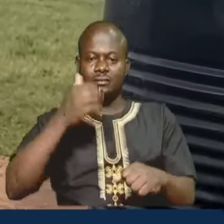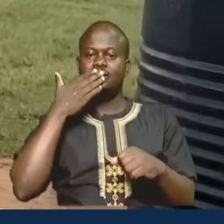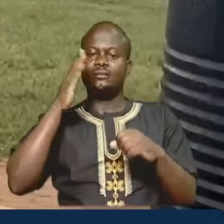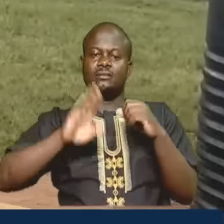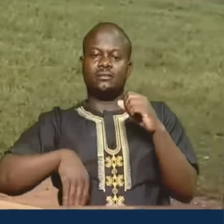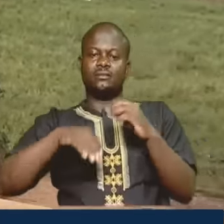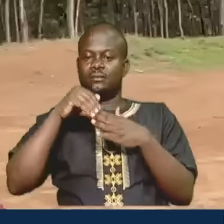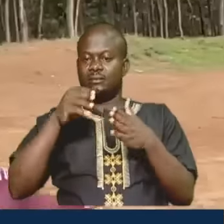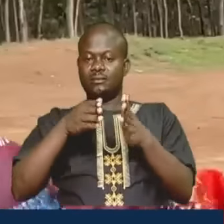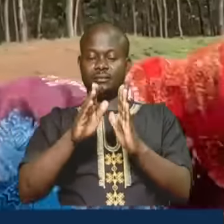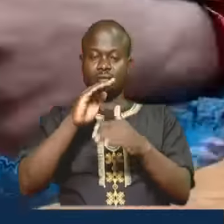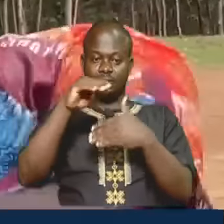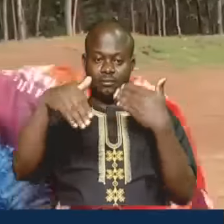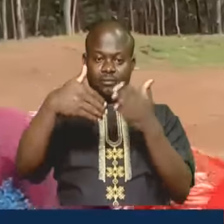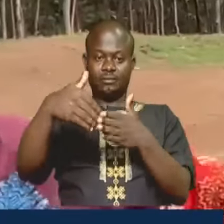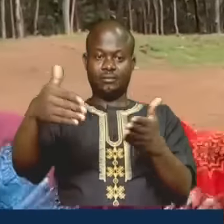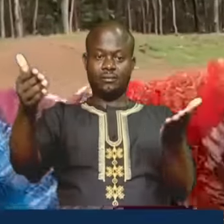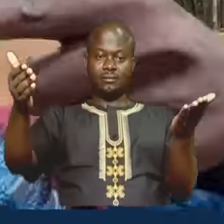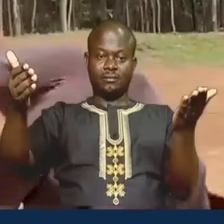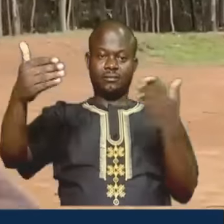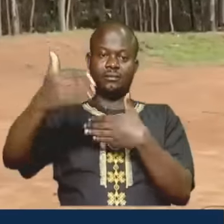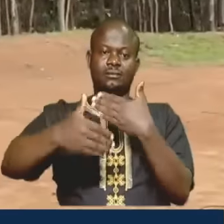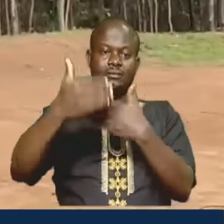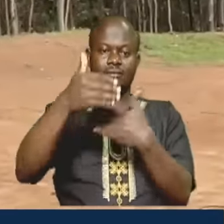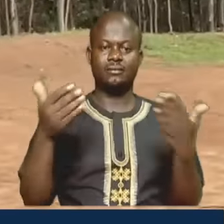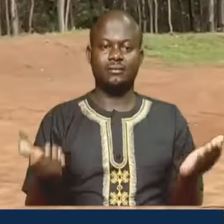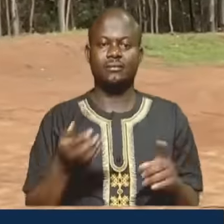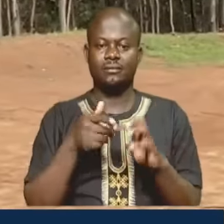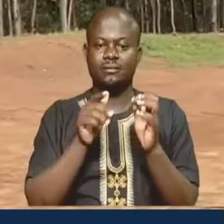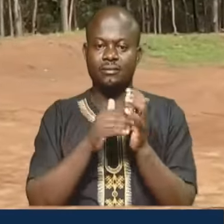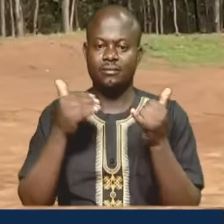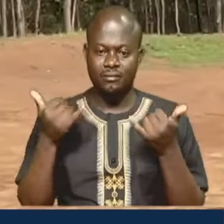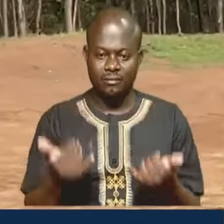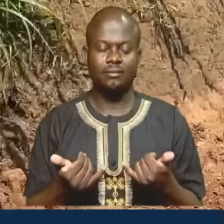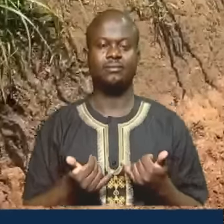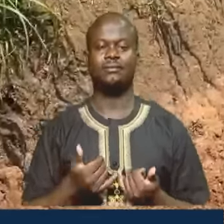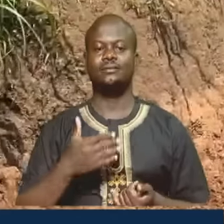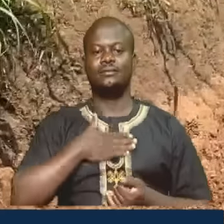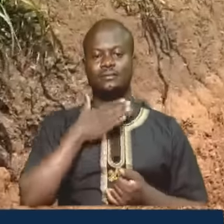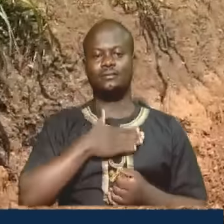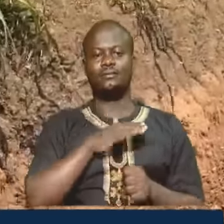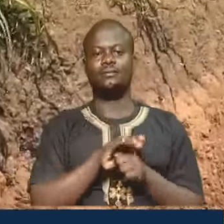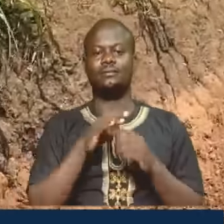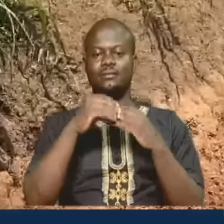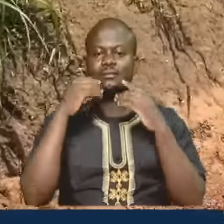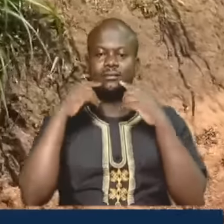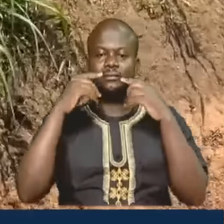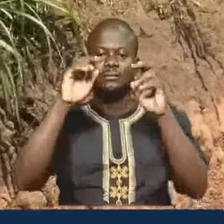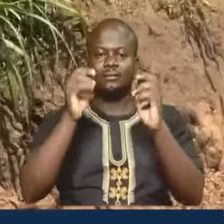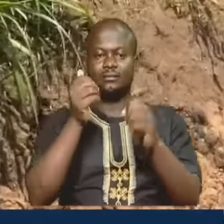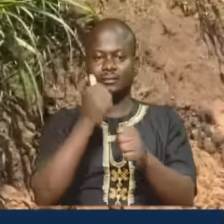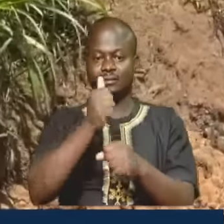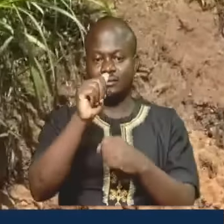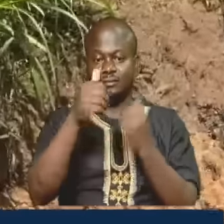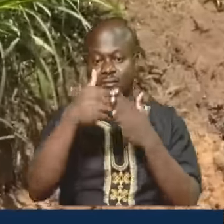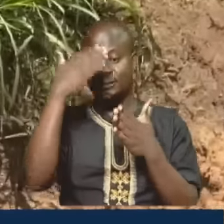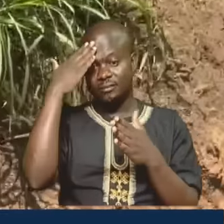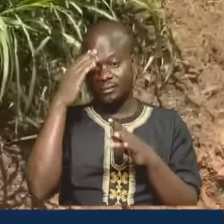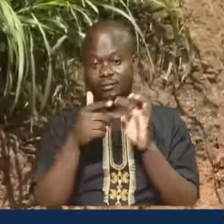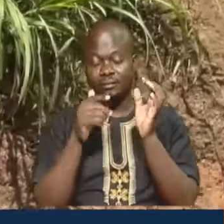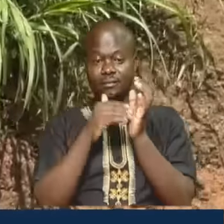muhanda ujya kwa padiri aho hose nahakikije uwo muhanda ariko uyu munsi none rwose birashimishije ubuyobozi buvuga ko ibyo akora bubizi